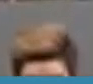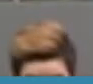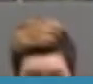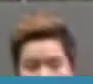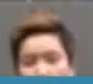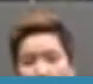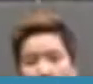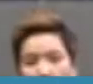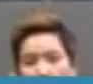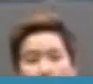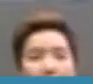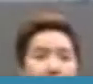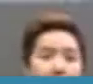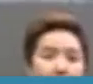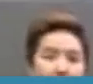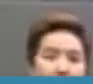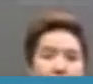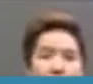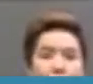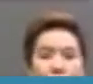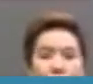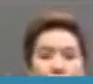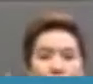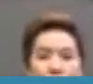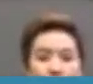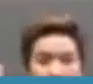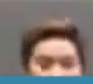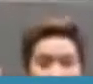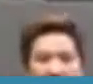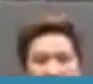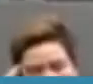แม้ช่วงนี้จะลงพื้นที่และทำงานต่อเนื่องแต่การมาเยือนภ